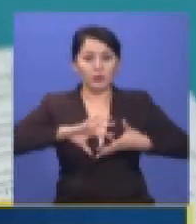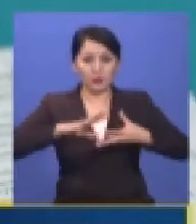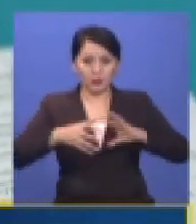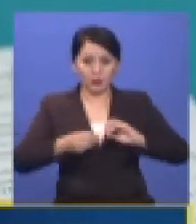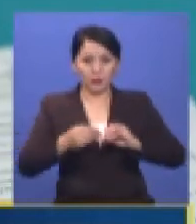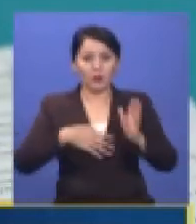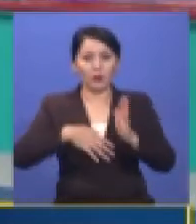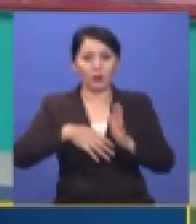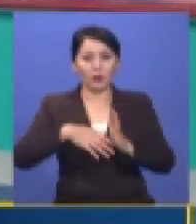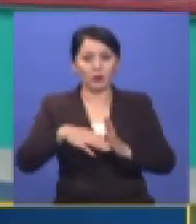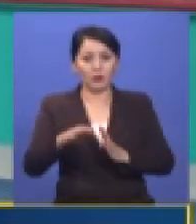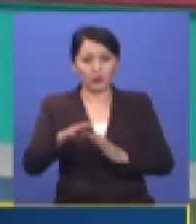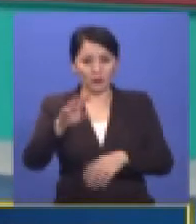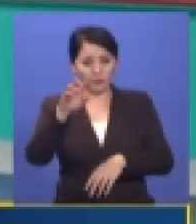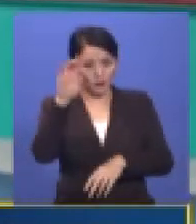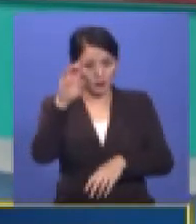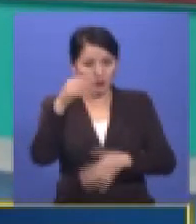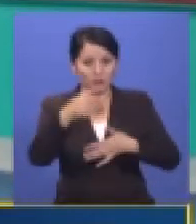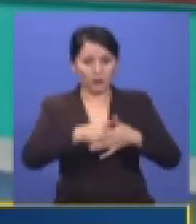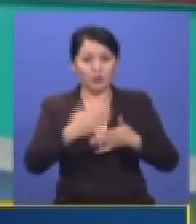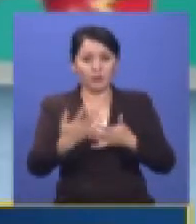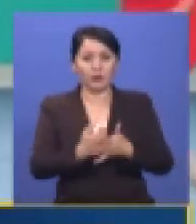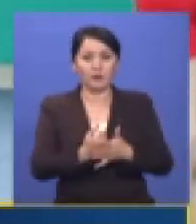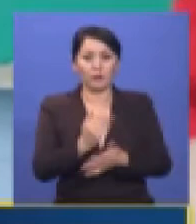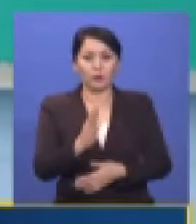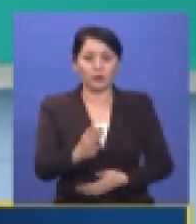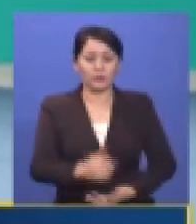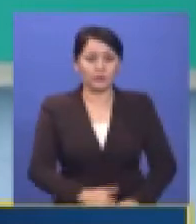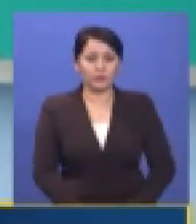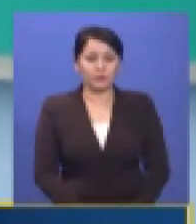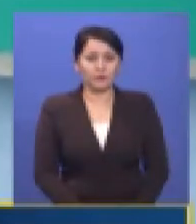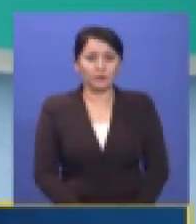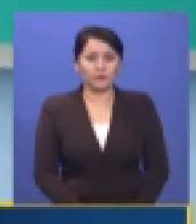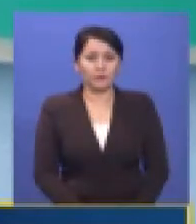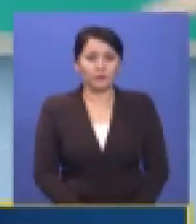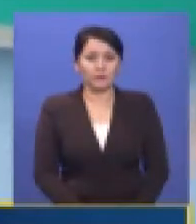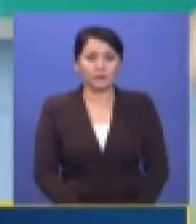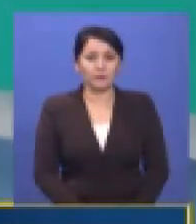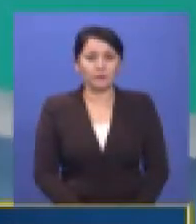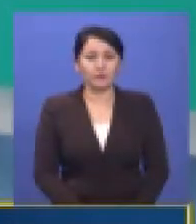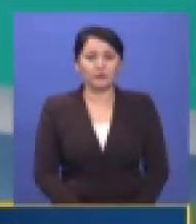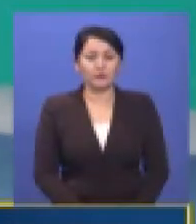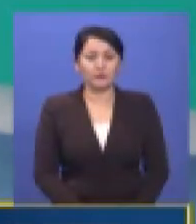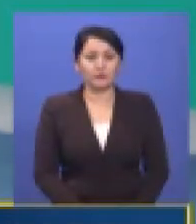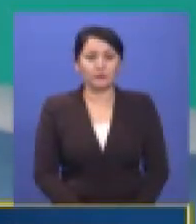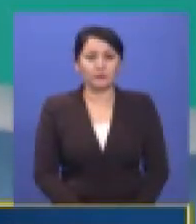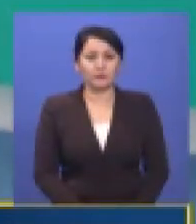бойынша үздіктер ел құрамасының сапына алынады. Әсел Оразбаева, Илья Кудряков, Райымбек Бегужаев, жаңалықтар қызметі.